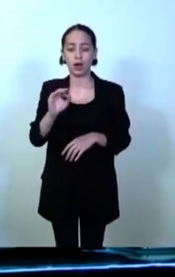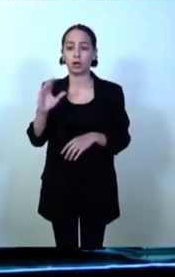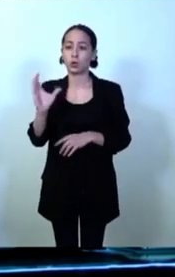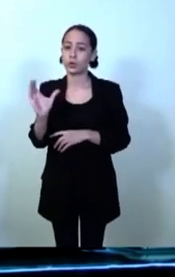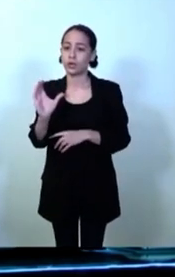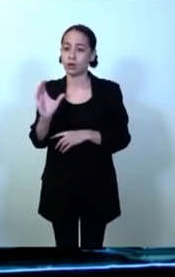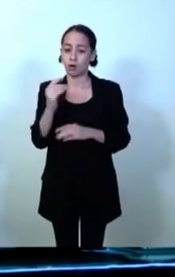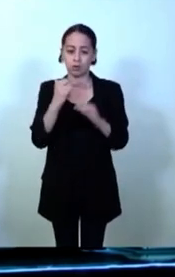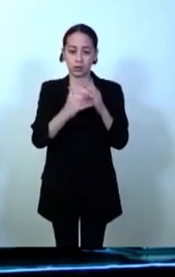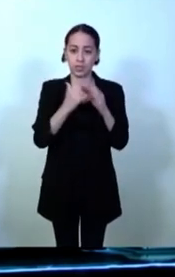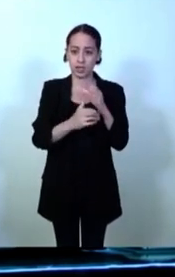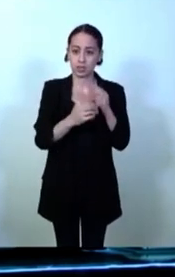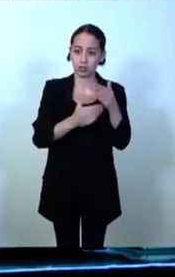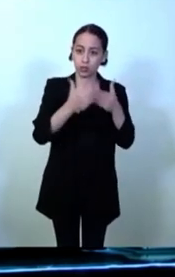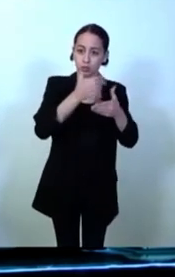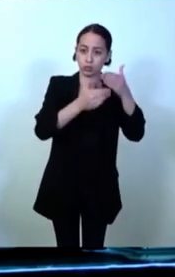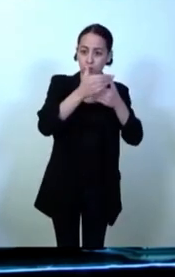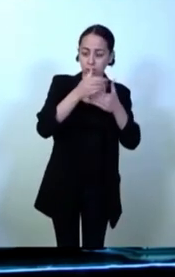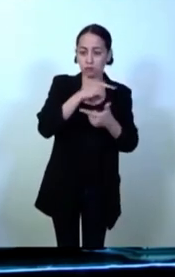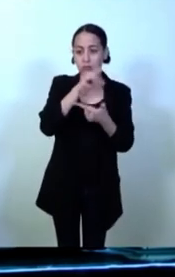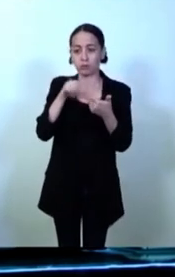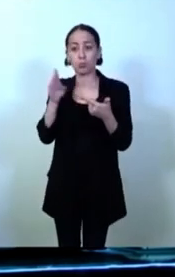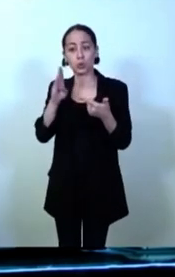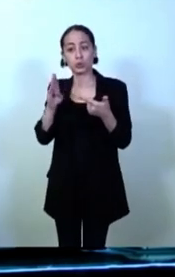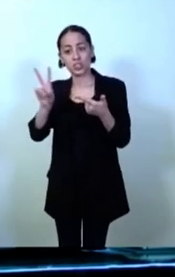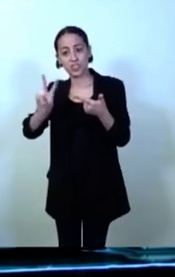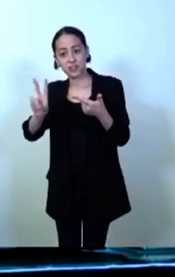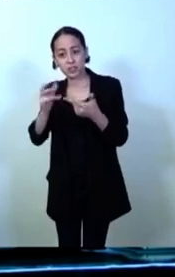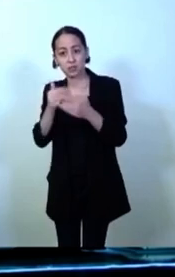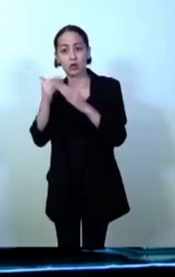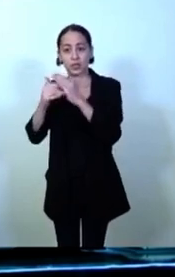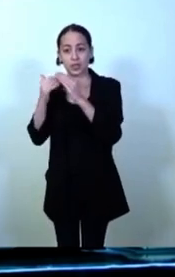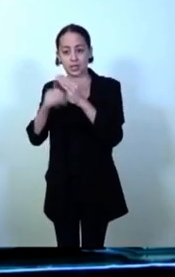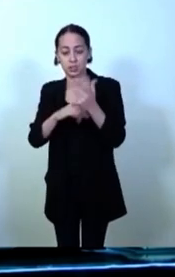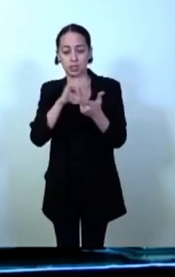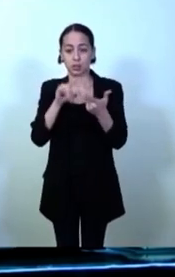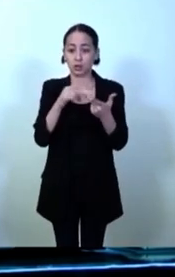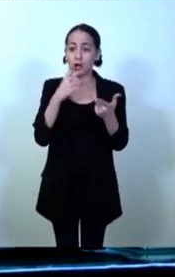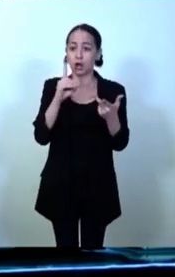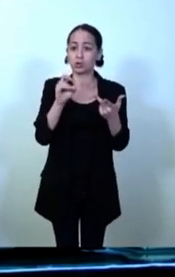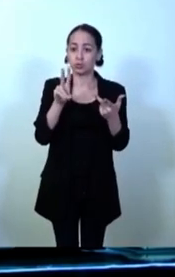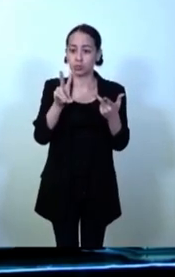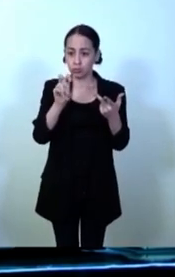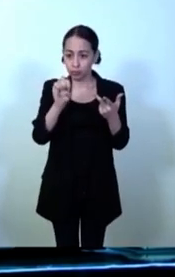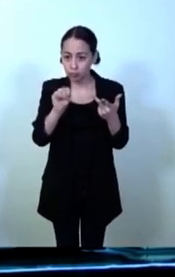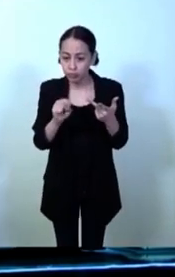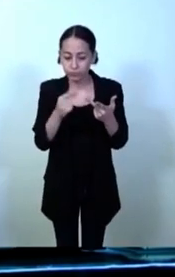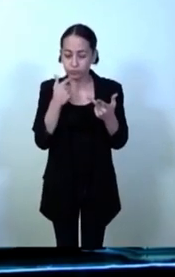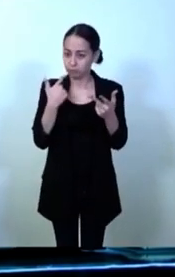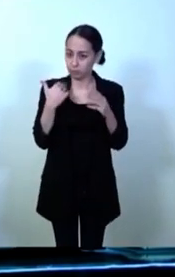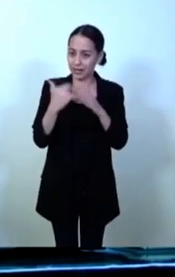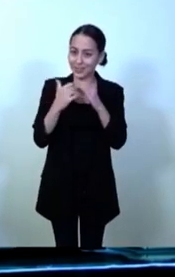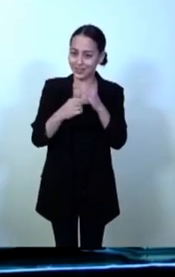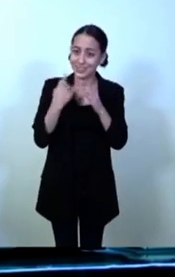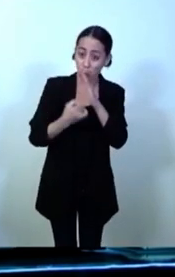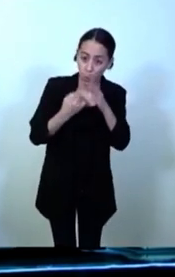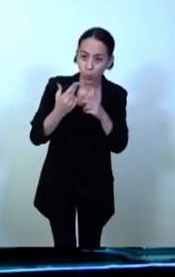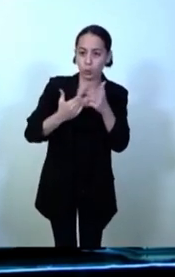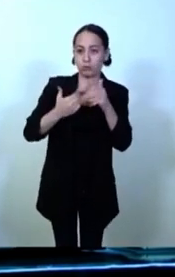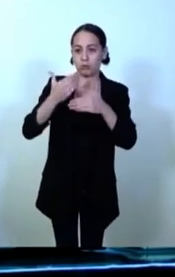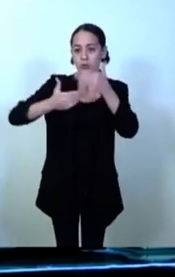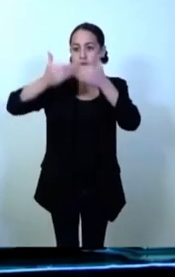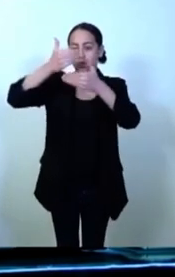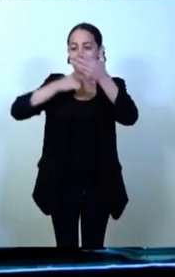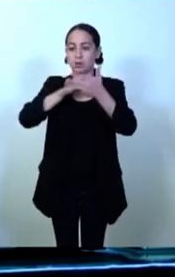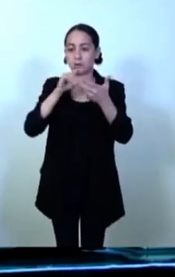crèche Benoche-Vincent, reconstruction de la crèche des Douves, qui s'achève, construction de la crèche Pilpou